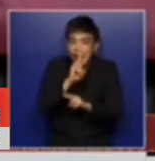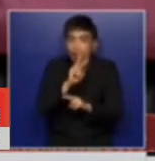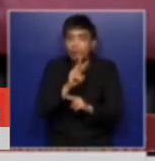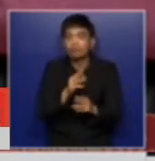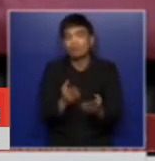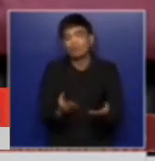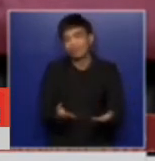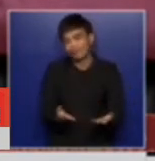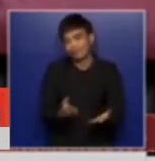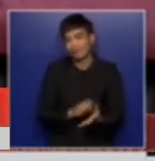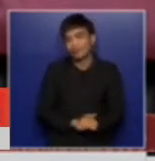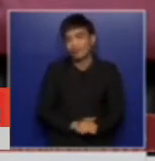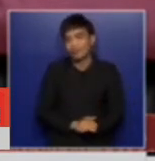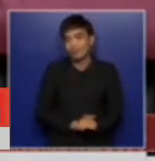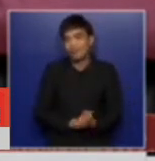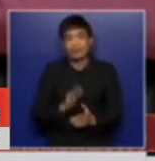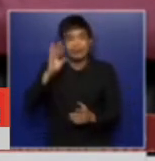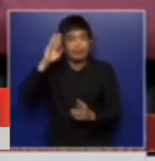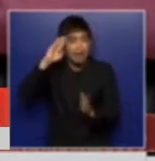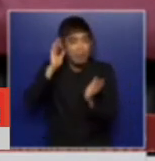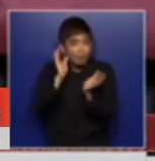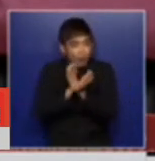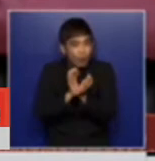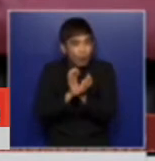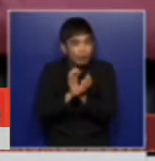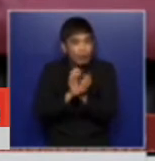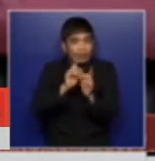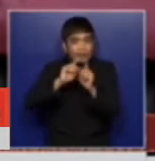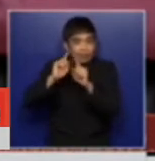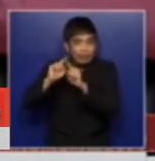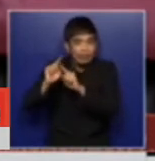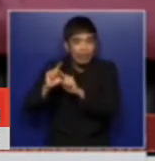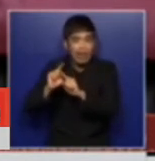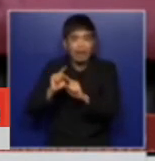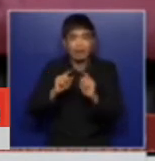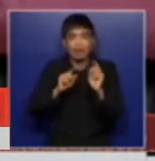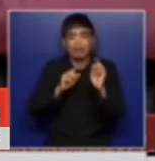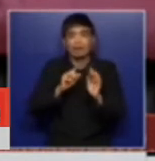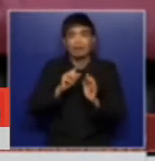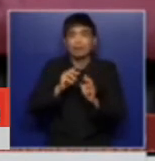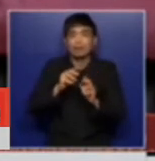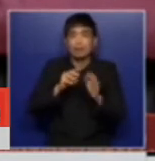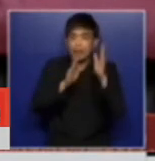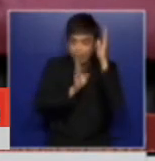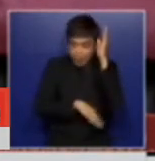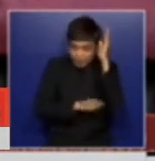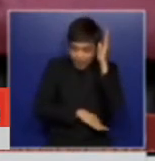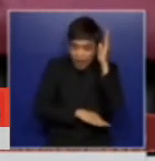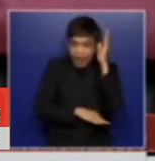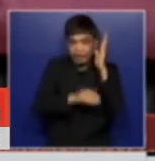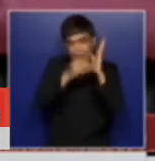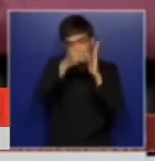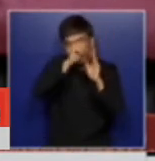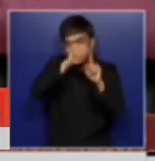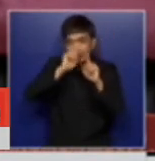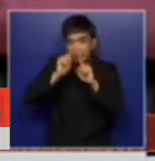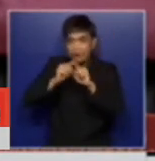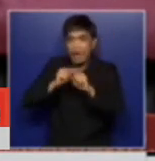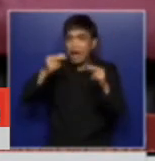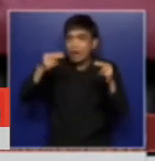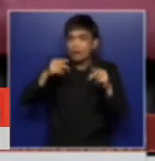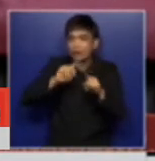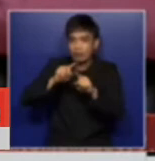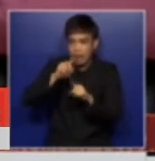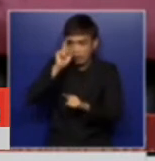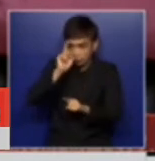ที่ให้กับนายทหารในตำรวจที่เข้าไปปฏิบัติการเสี่ยงภัยเสี่ยงตายไปปฏิบัติการชายแดนนะครับห่างลูกห่างเมียให้เยอะๆเล